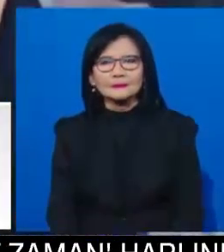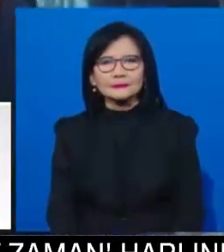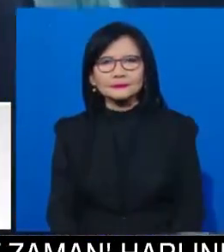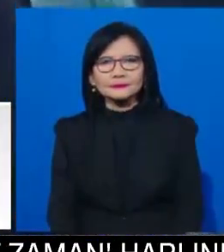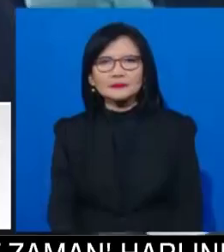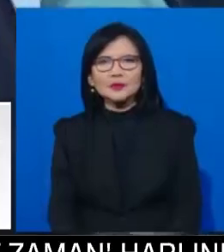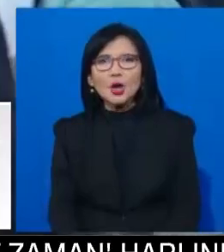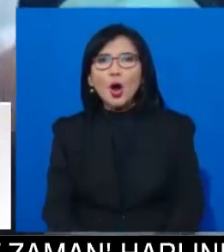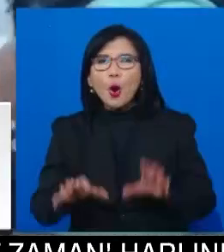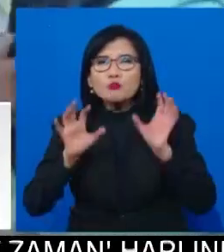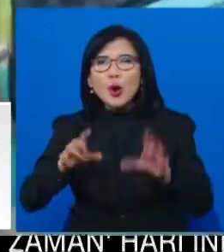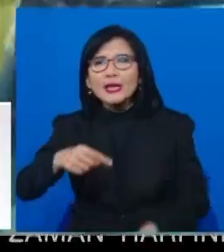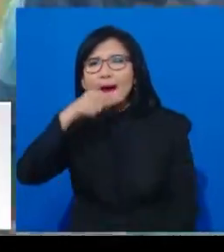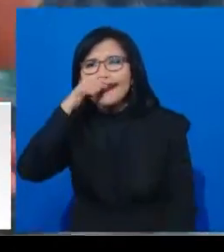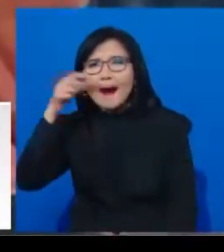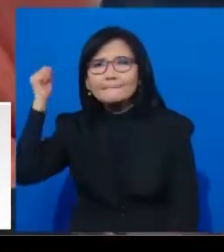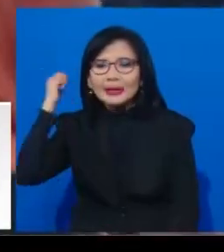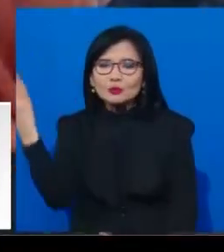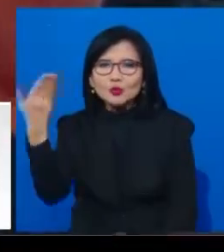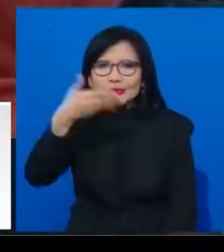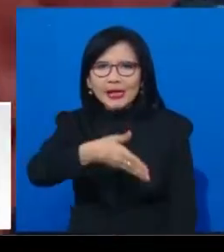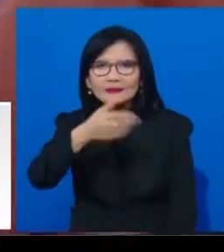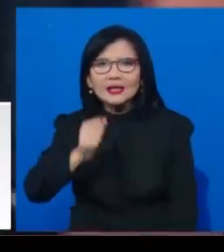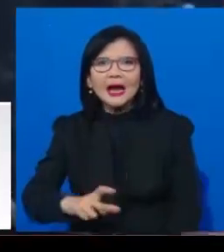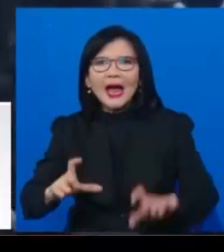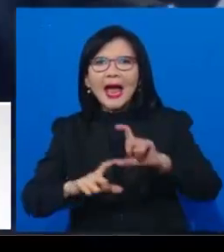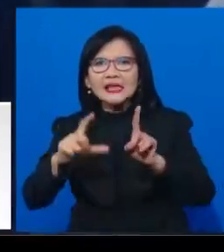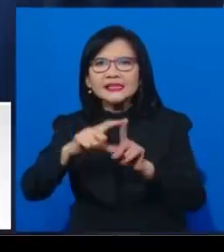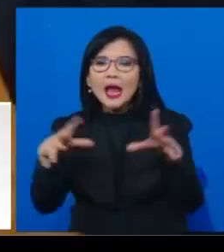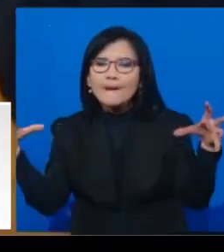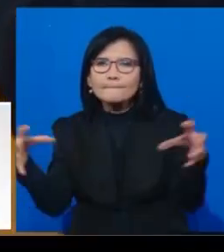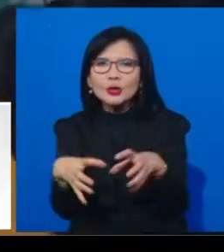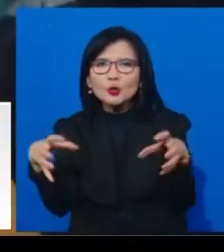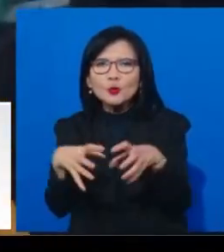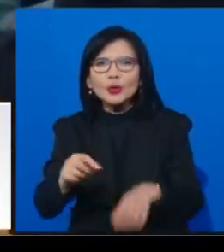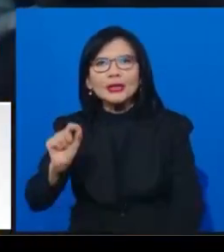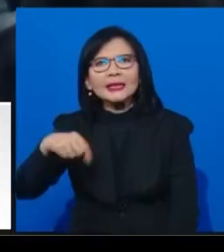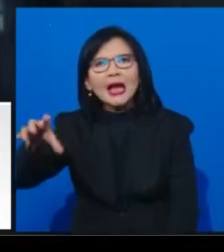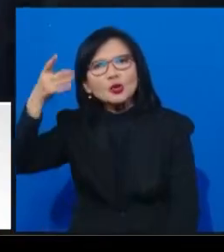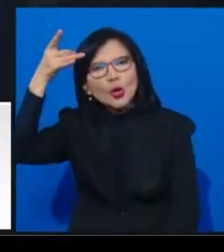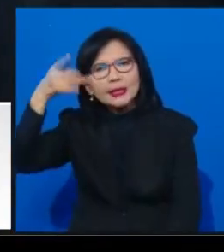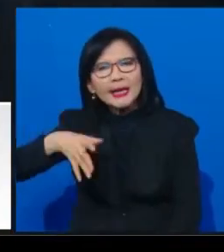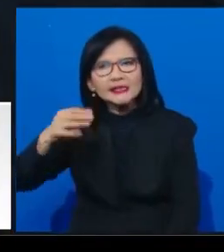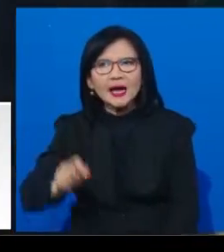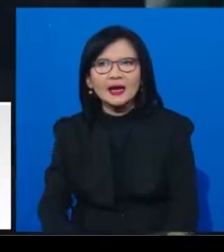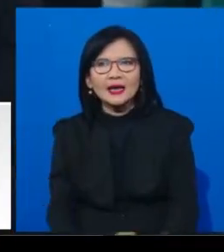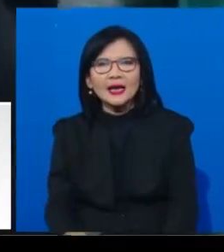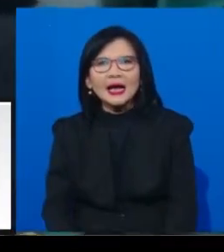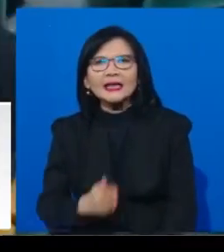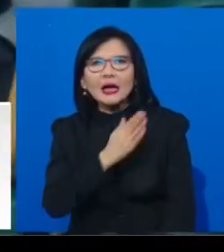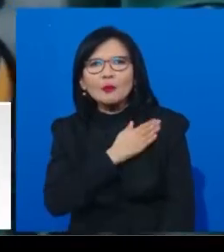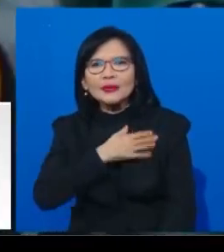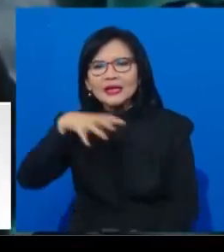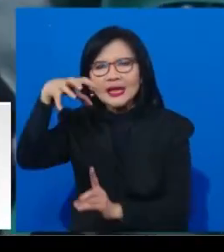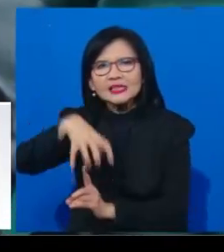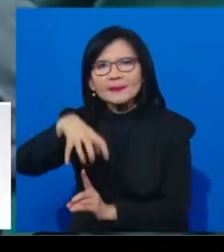Ya, ratusan orang tua sekolah dasar negeri Pakemitan 3 berkumpul di kantor desa Pakemitan Kidul Ciawi, Kabupaten